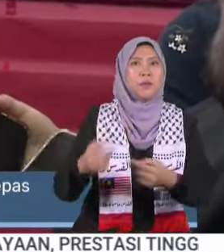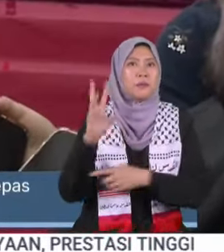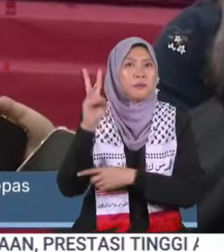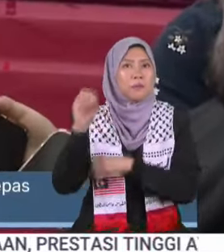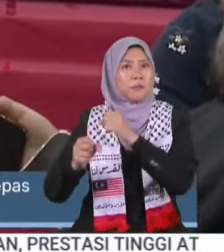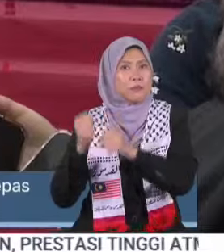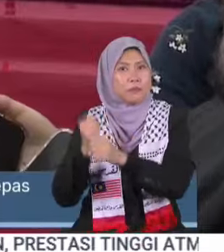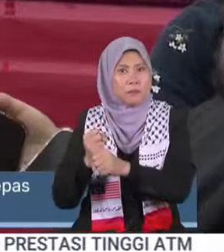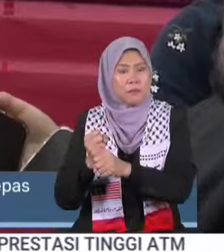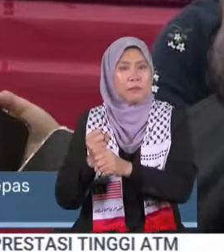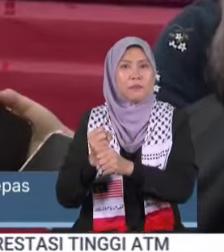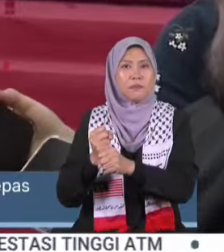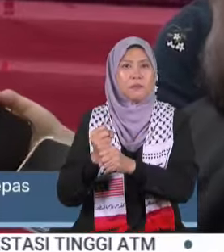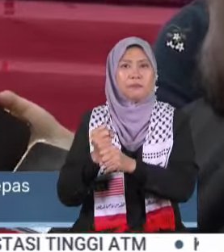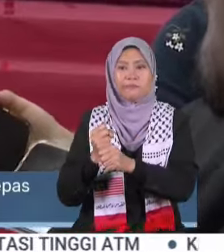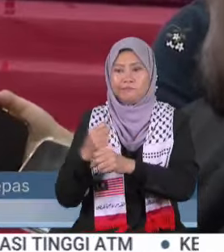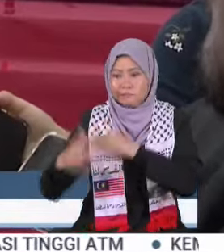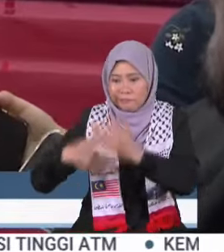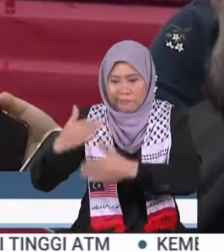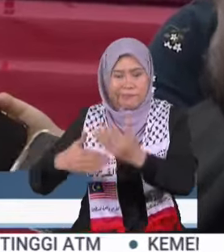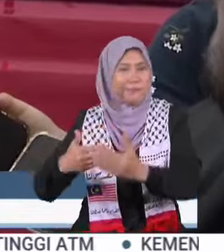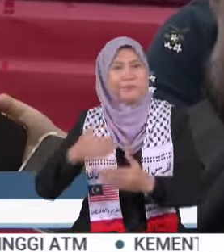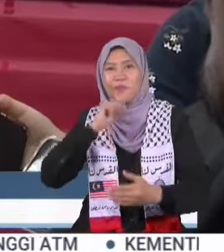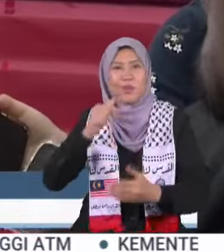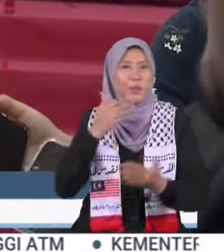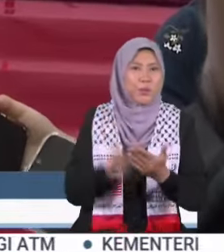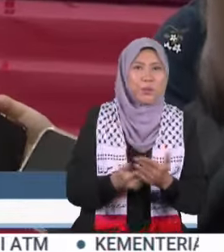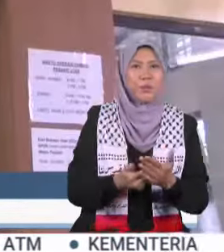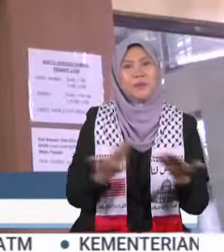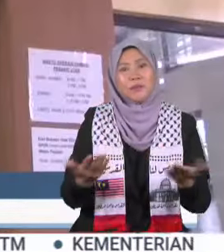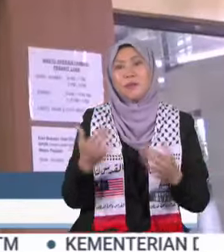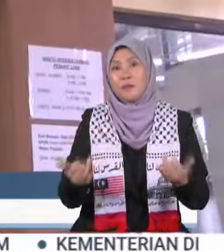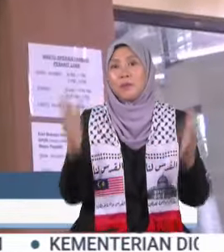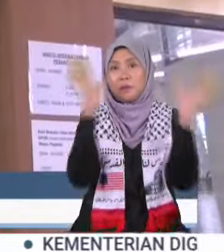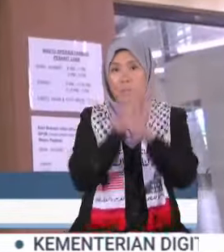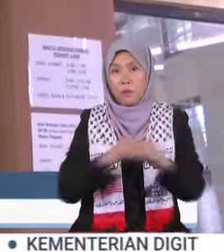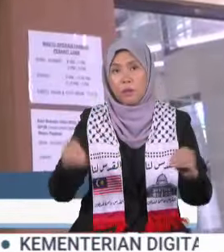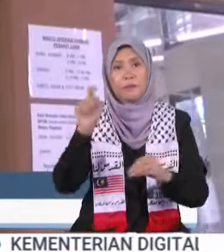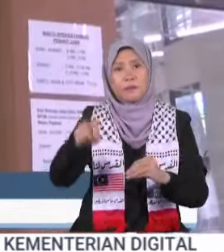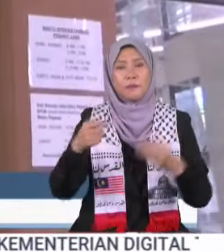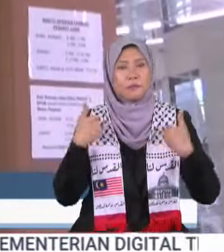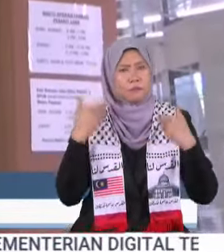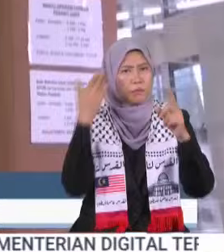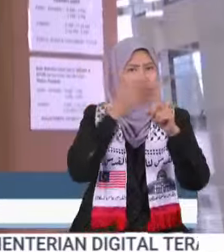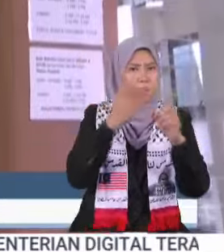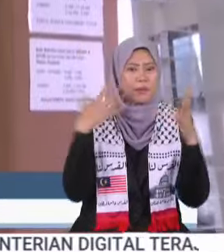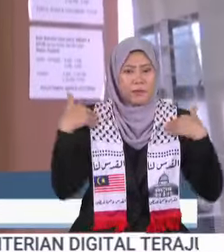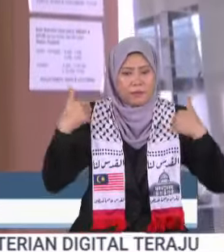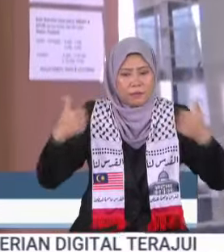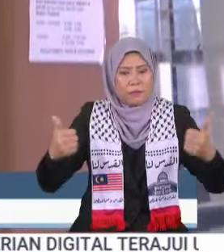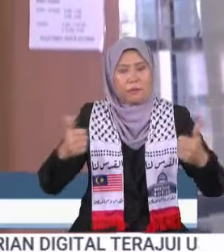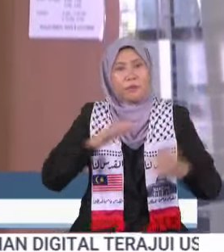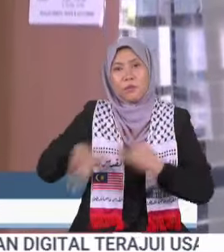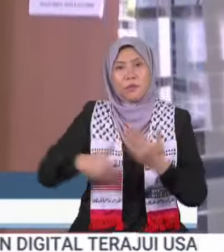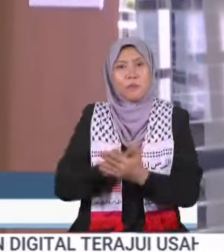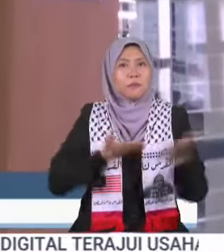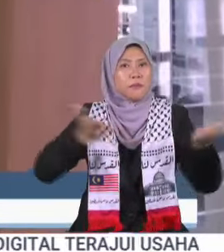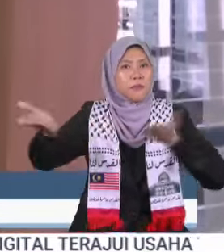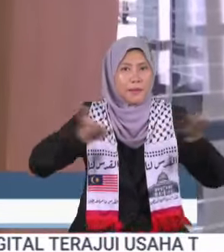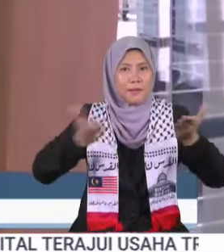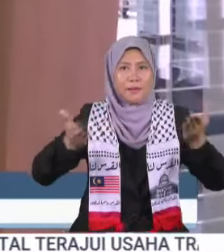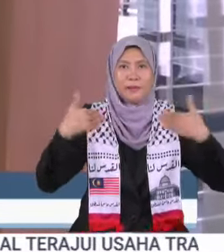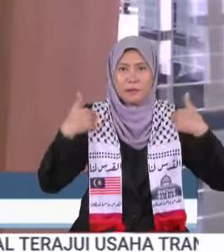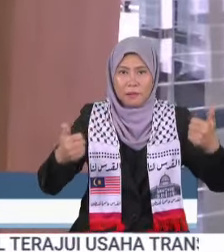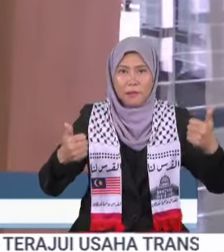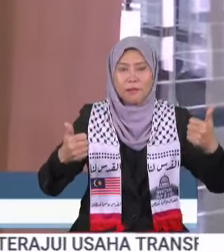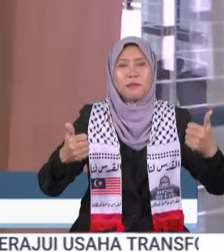syem is not working well katanya Sarawak mahukan autonomi dalam sektor kesihatan untuk memastikan perkhidmatan kesihatan di